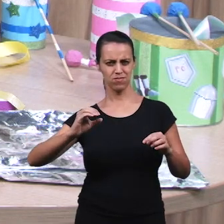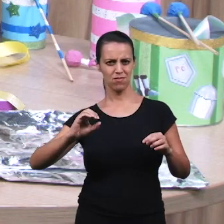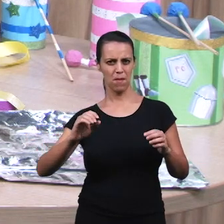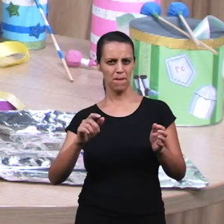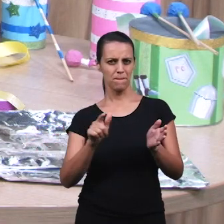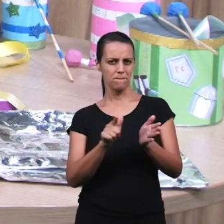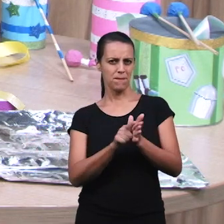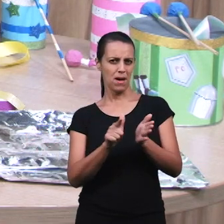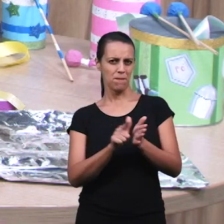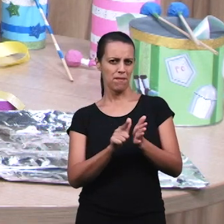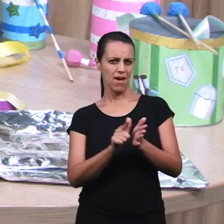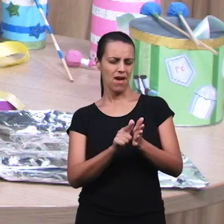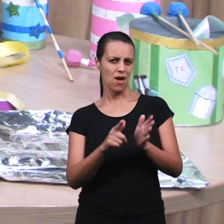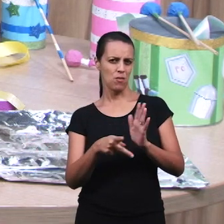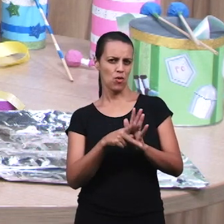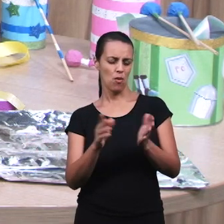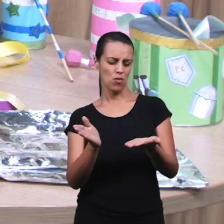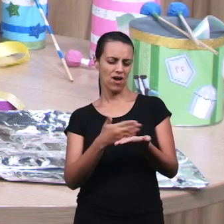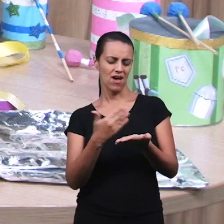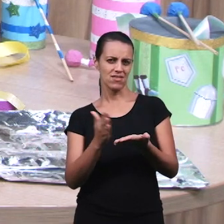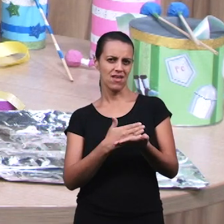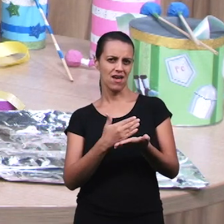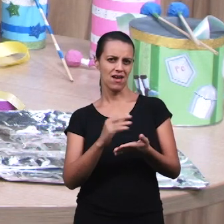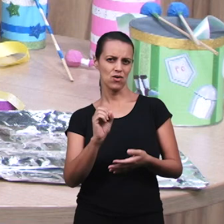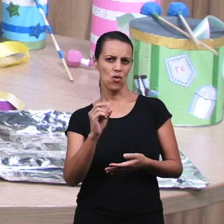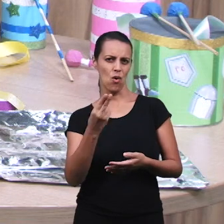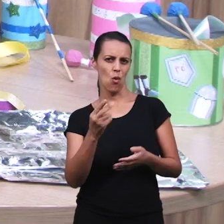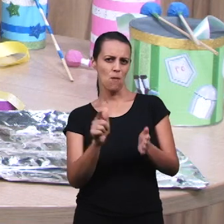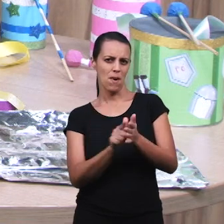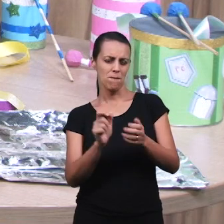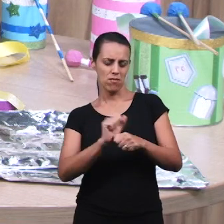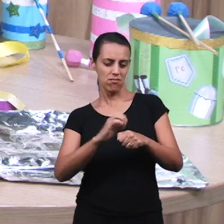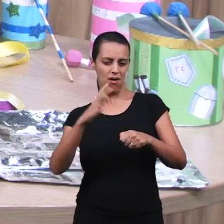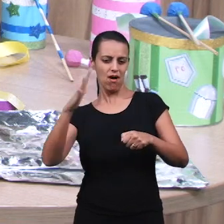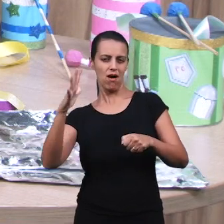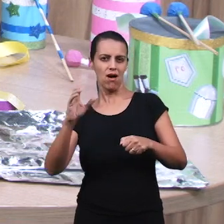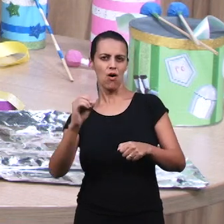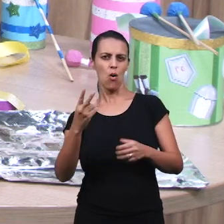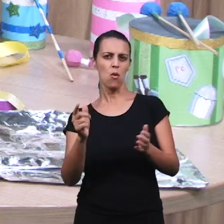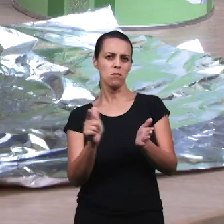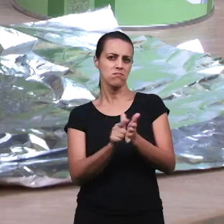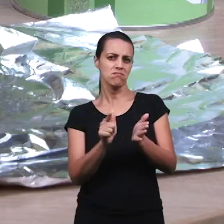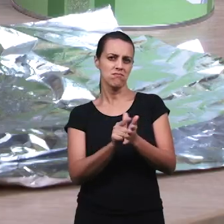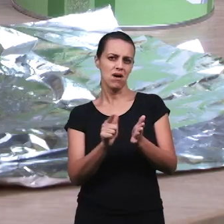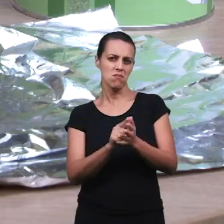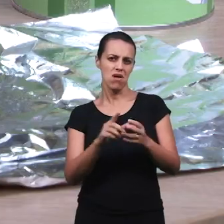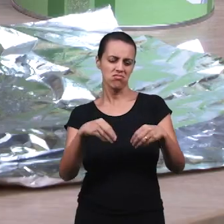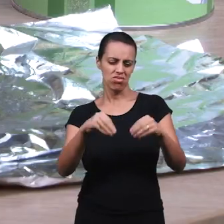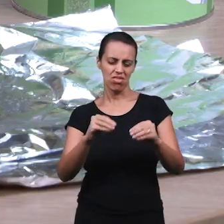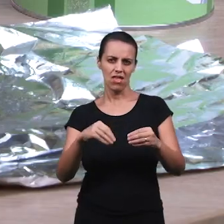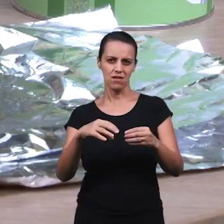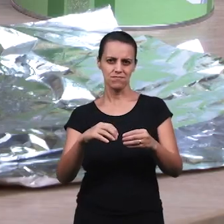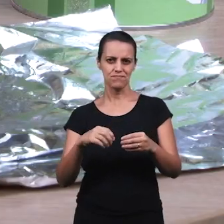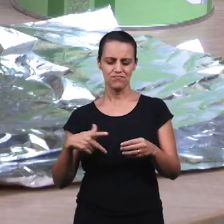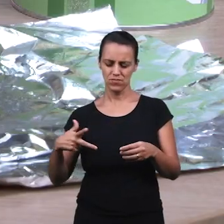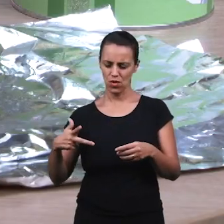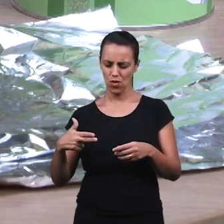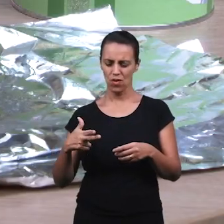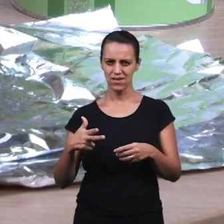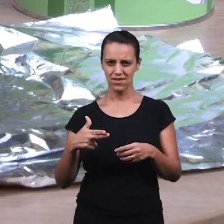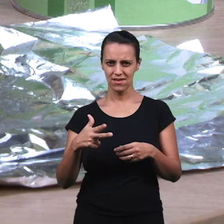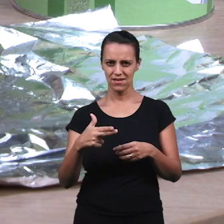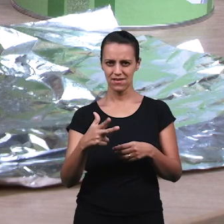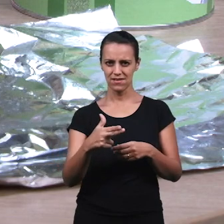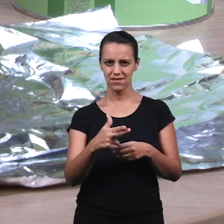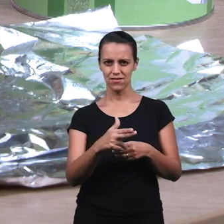être faite en aluminium, papier ou papier de table. Nous allons couper